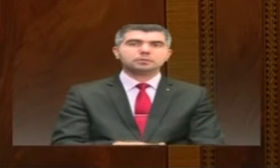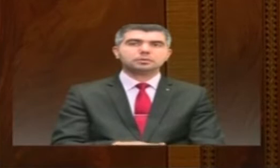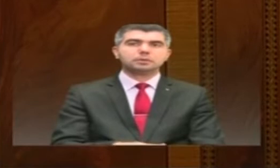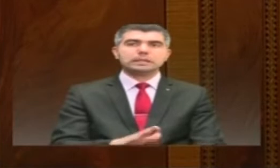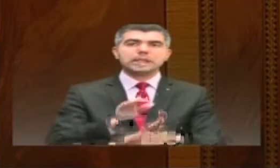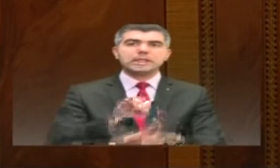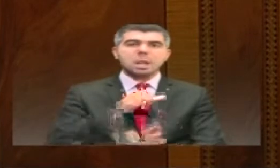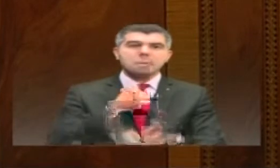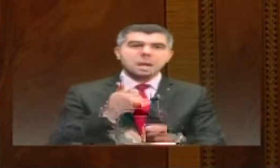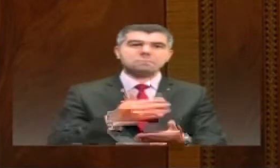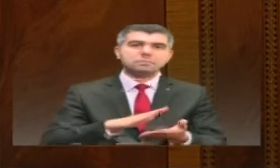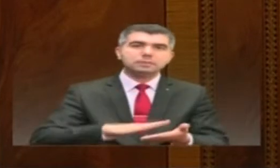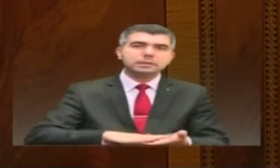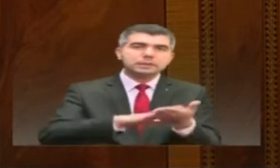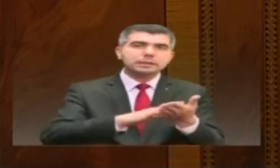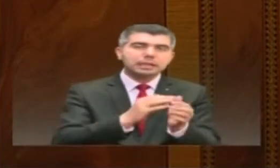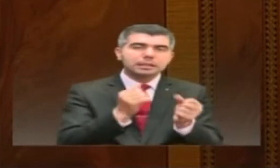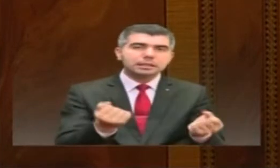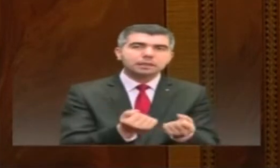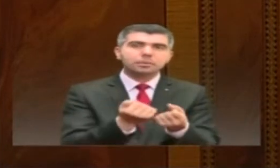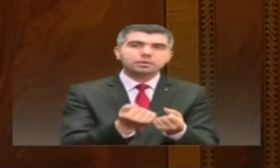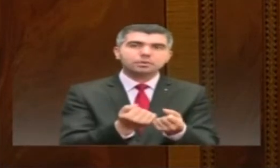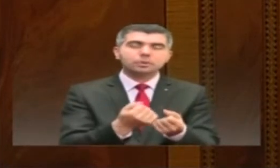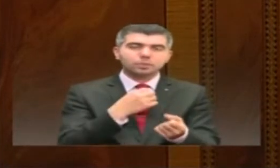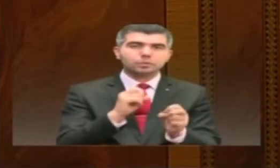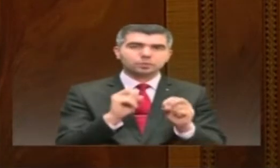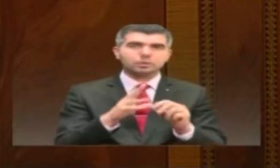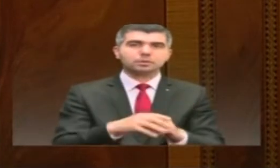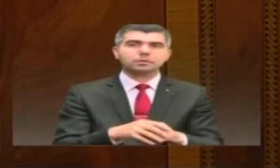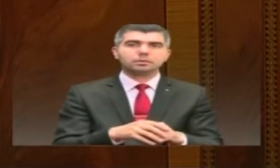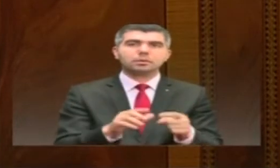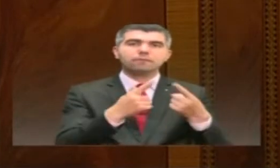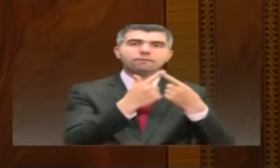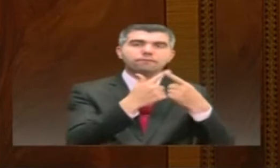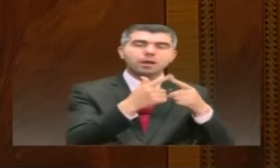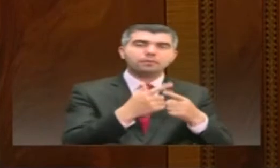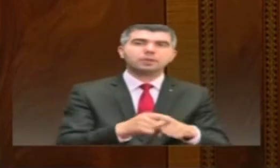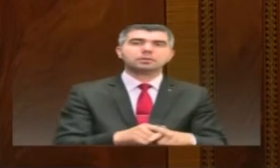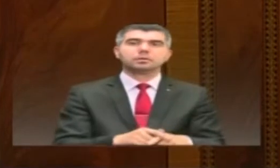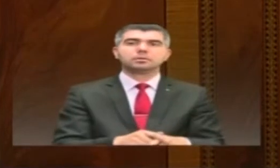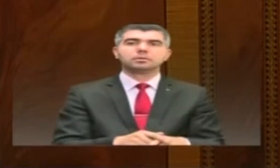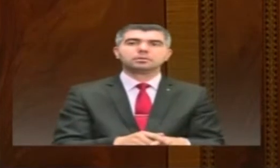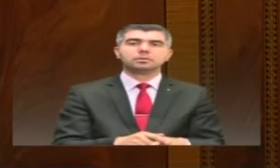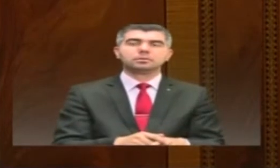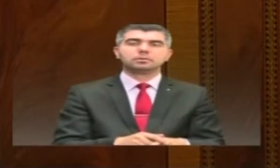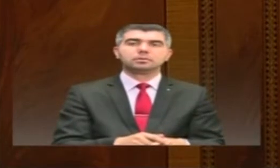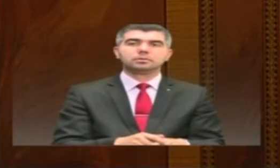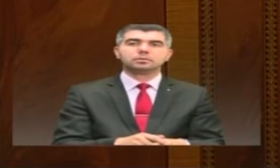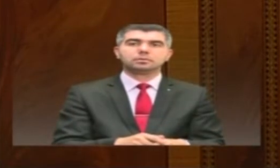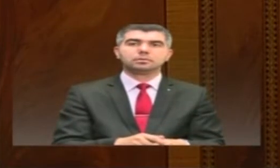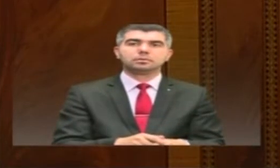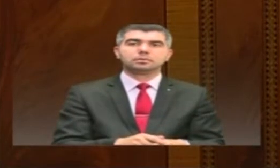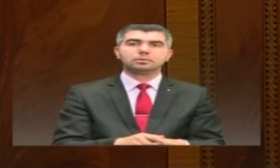شباب كما قلنا بالنسبة للاستراتيجية هي سياسة أفقية تهم مختلف جوانب